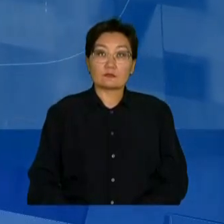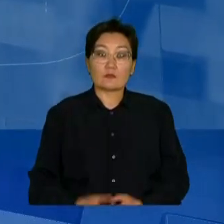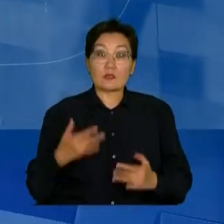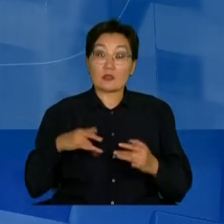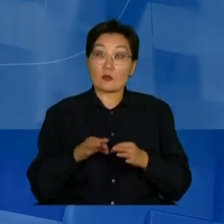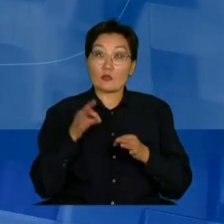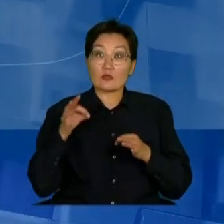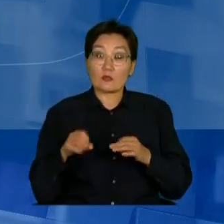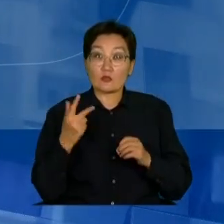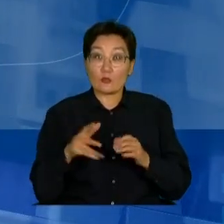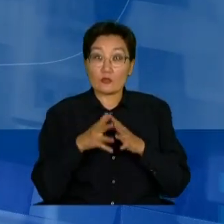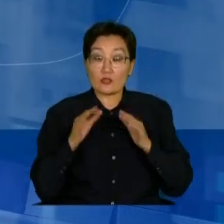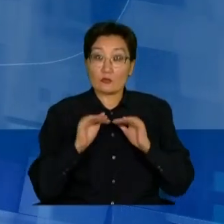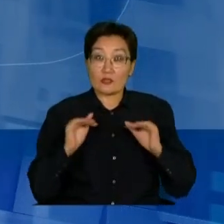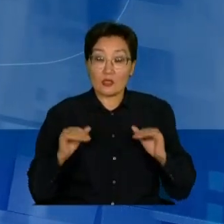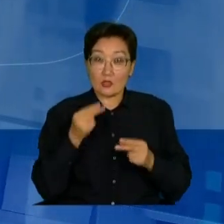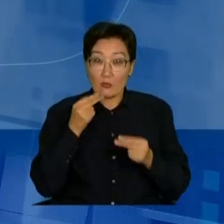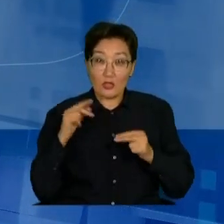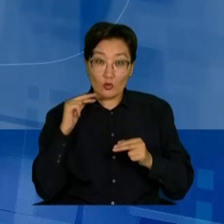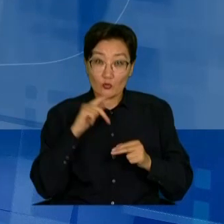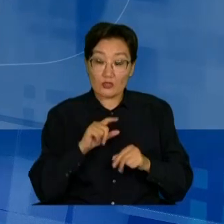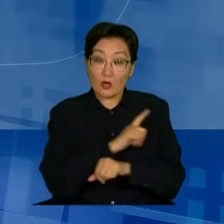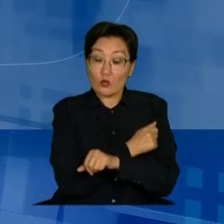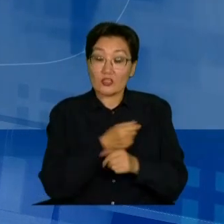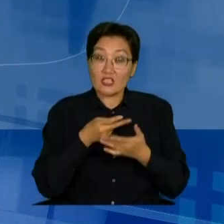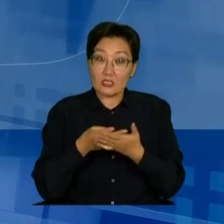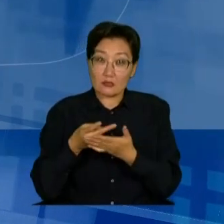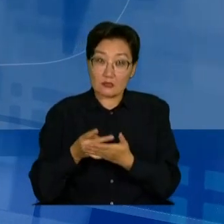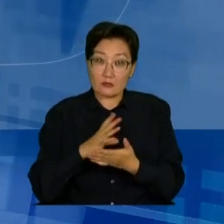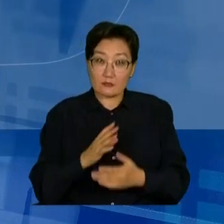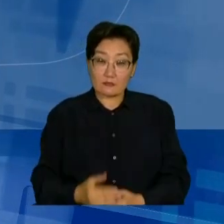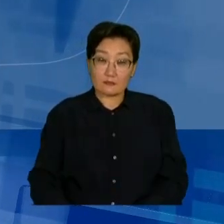Жамбыл облысында 30-дан аса оқушы тамақтан уланып ауруханаға жеткізілді.